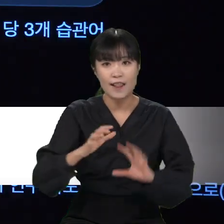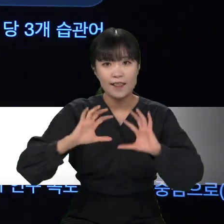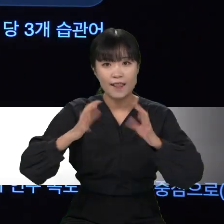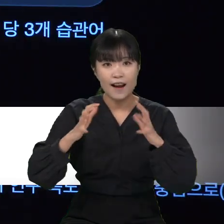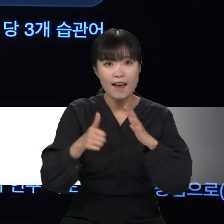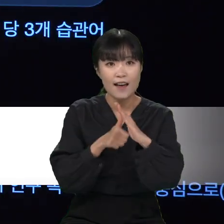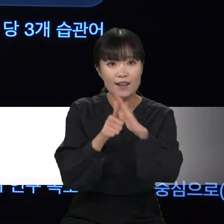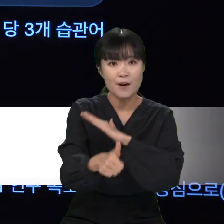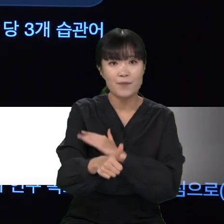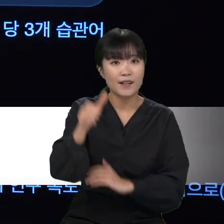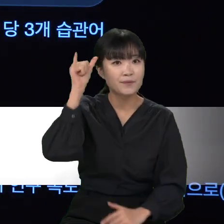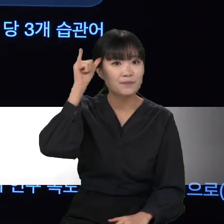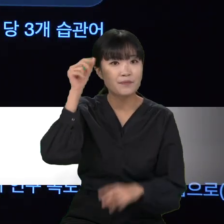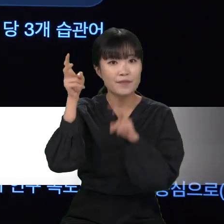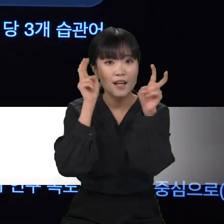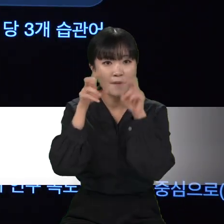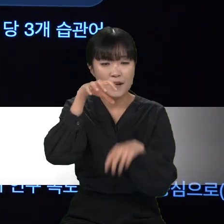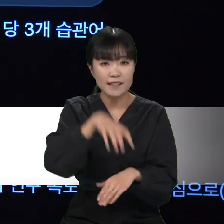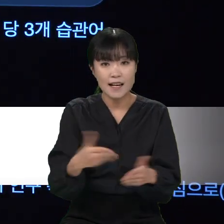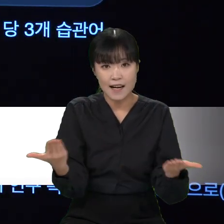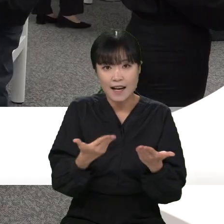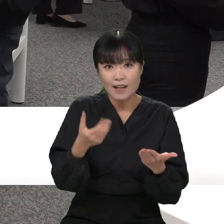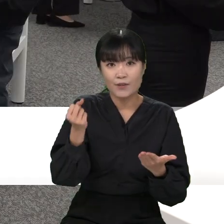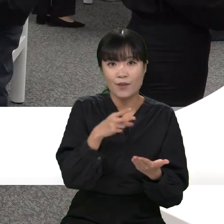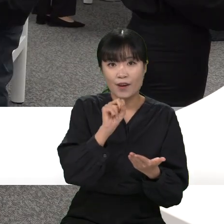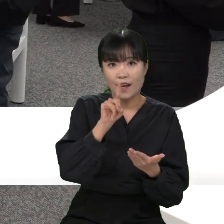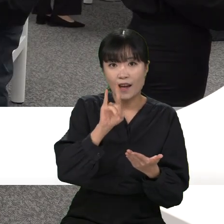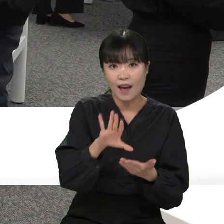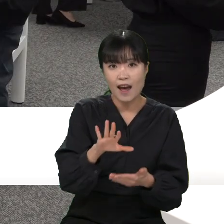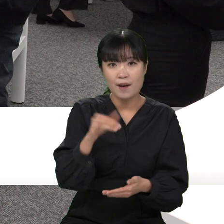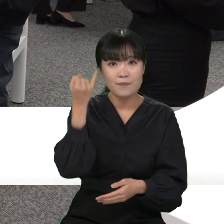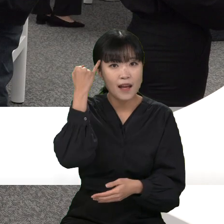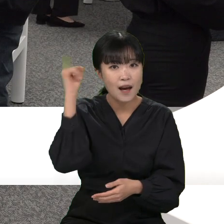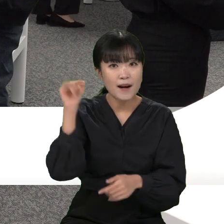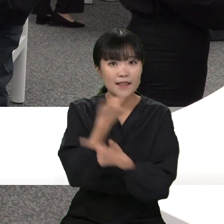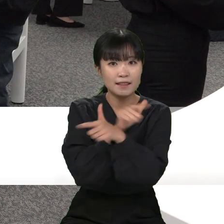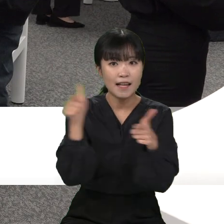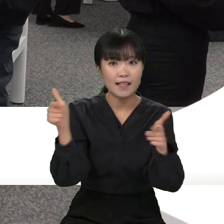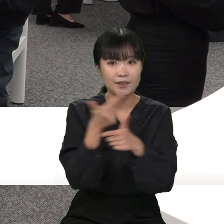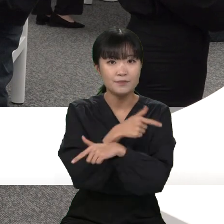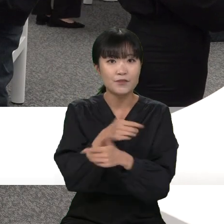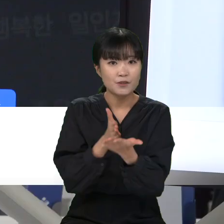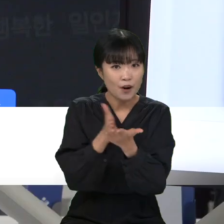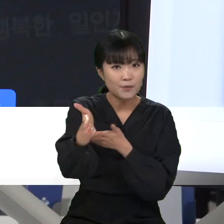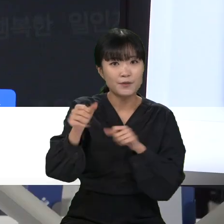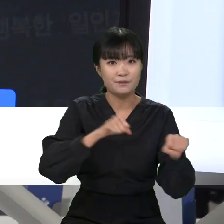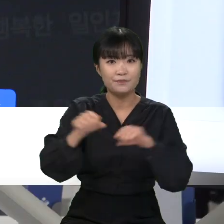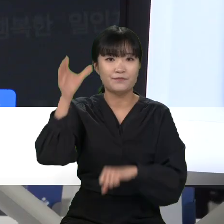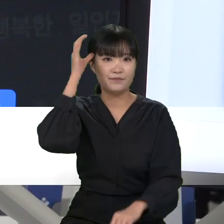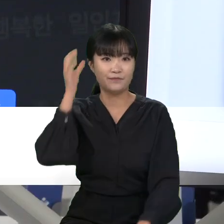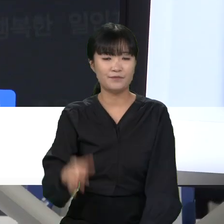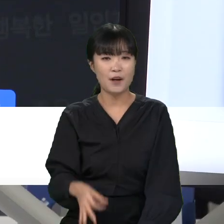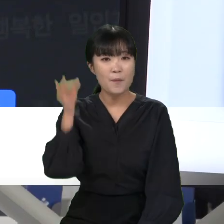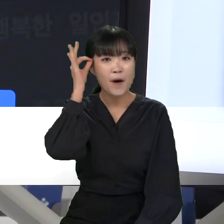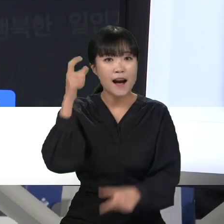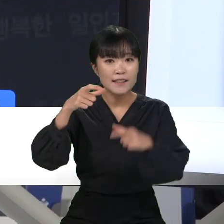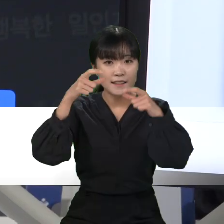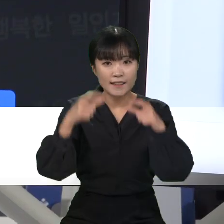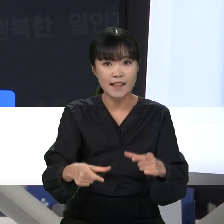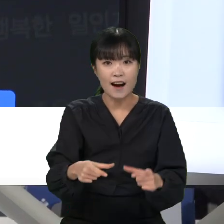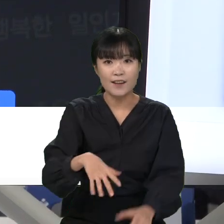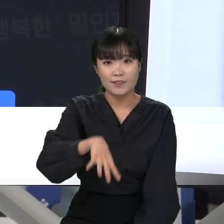국내 대표 it 기업에서 일하거나 앱 개발 및 디자인 등 다양한 분야에서 활약할 것으로 기대됩니다